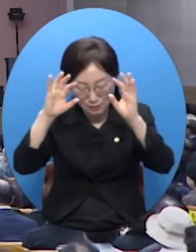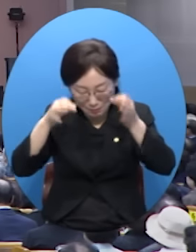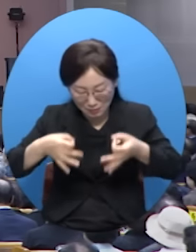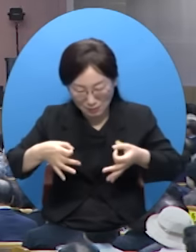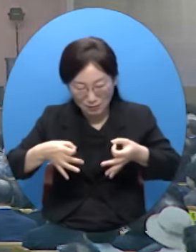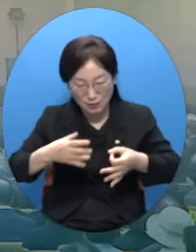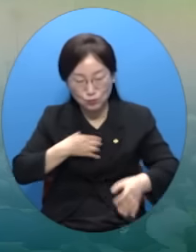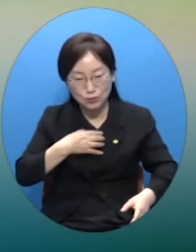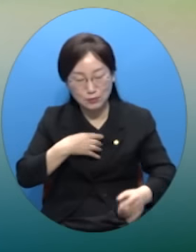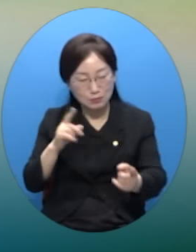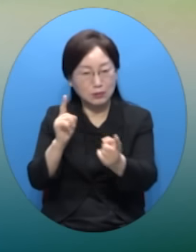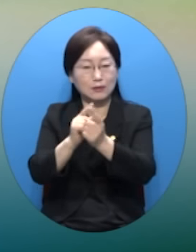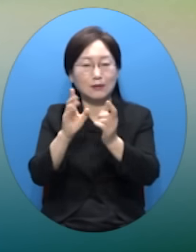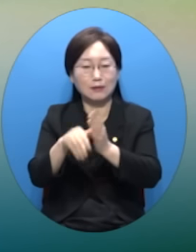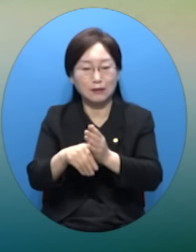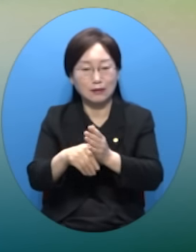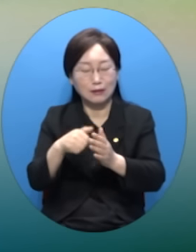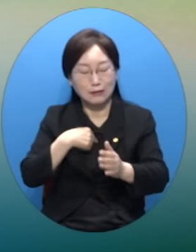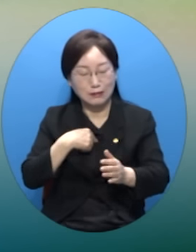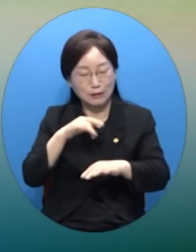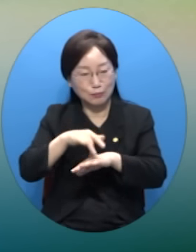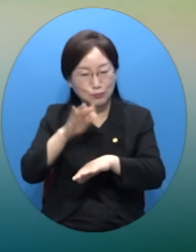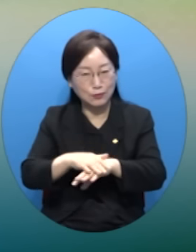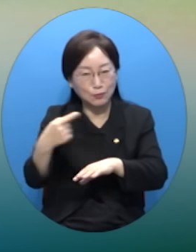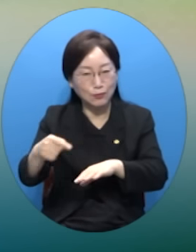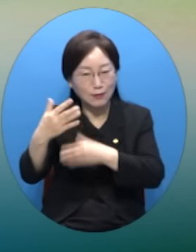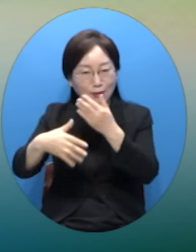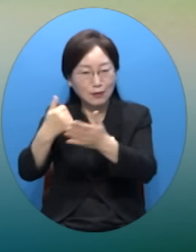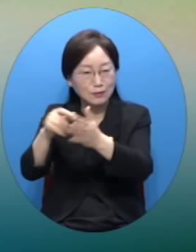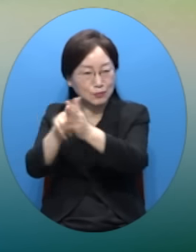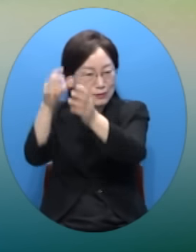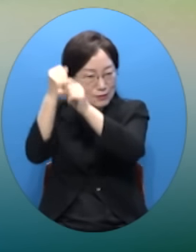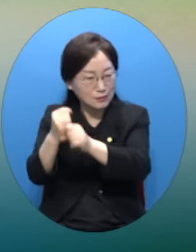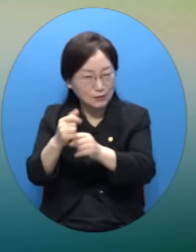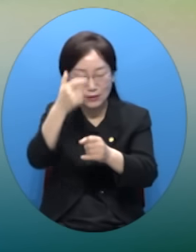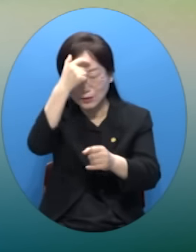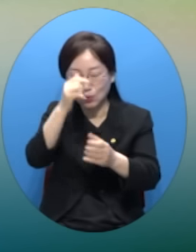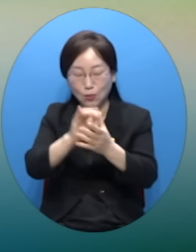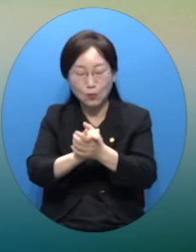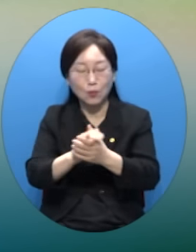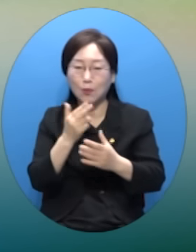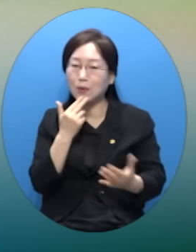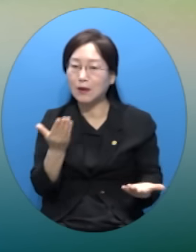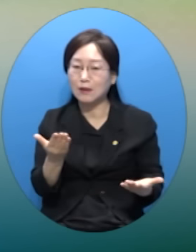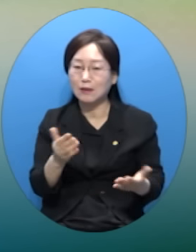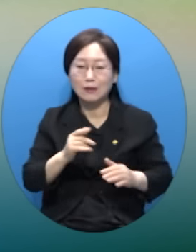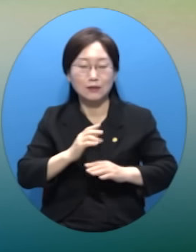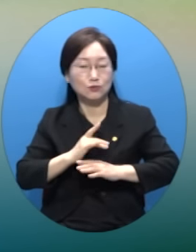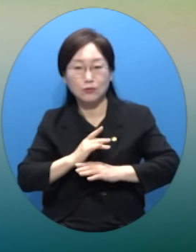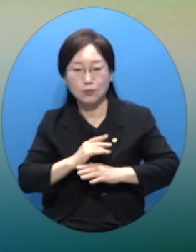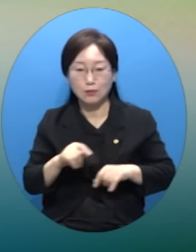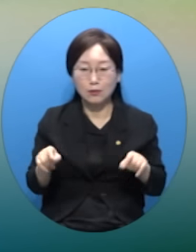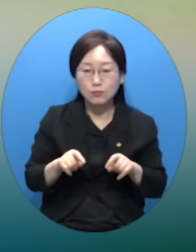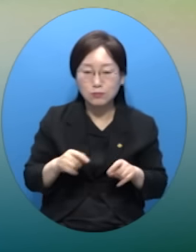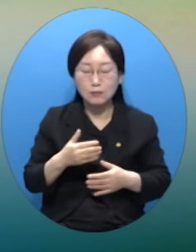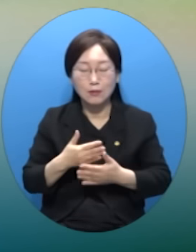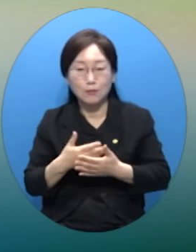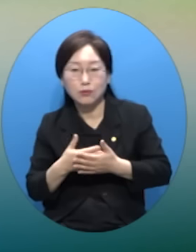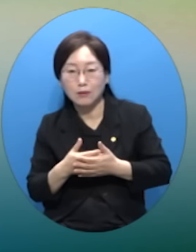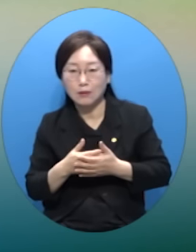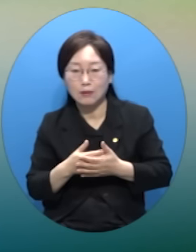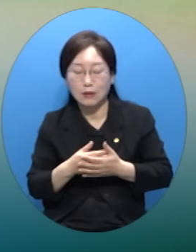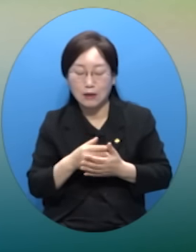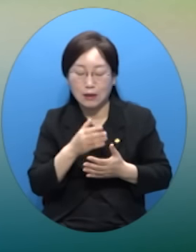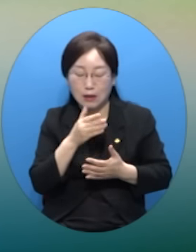위기를 만나고 보니 자신에게 익숙한 것이 하나님을 신뢰하는 기도가 아니라 두려움과 불안이었음을